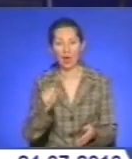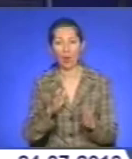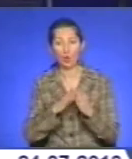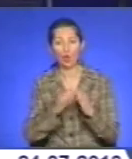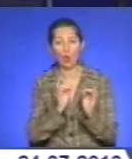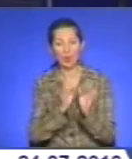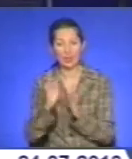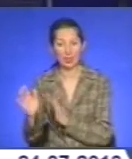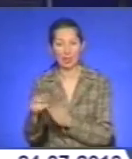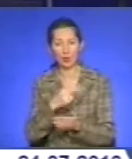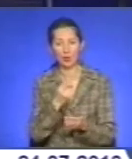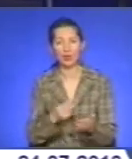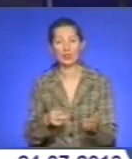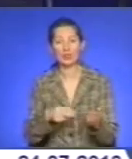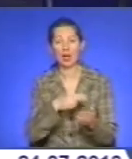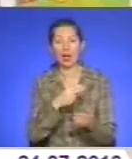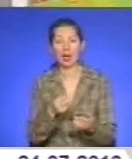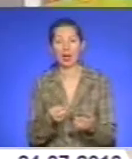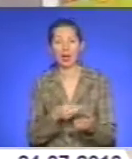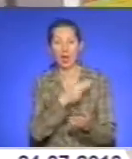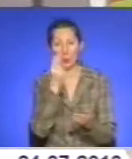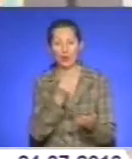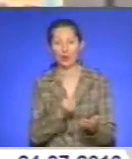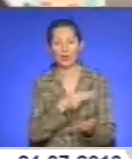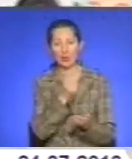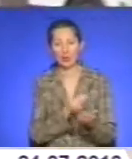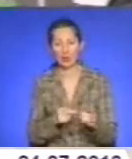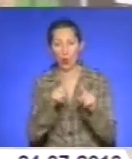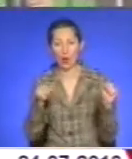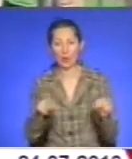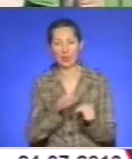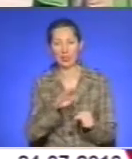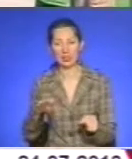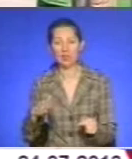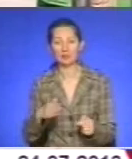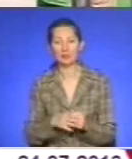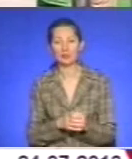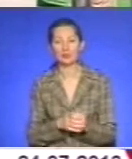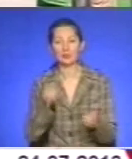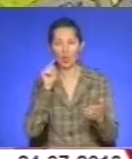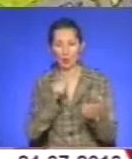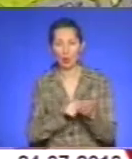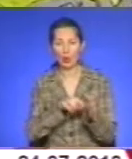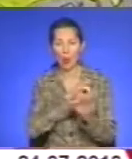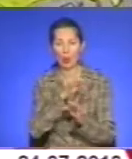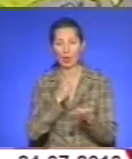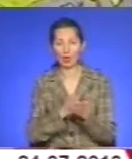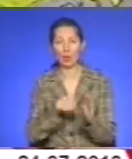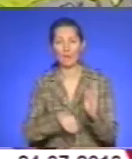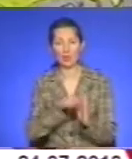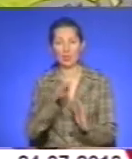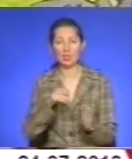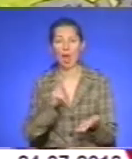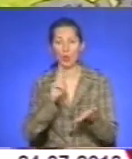творами дітей наші кореспонденти. Метою проєкту насамперед є підвищення податкової культури серед людей.